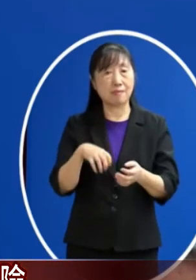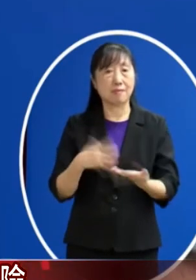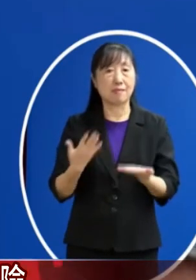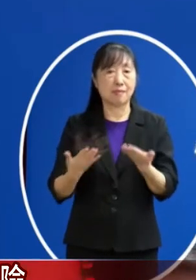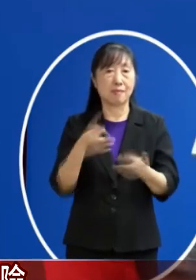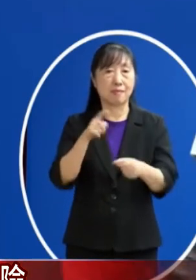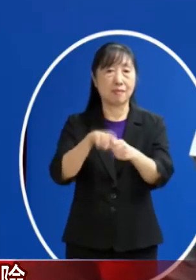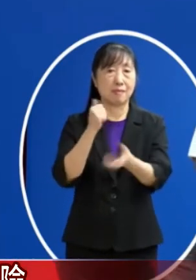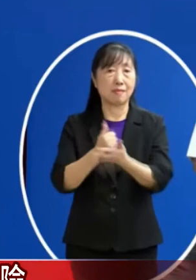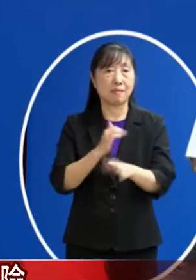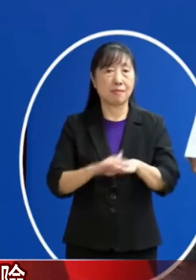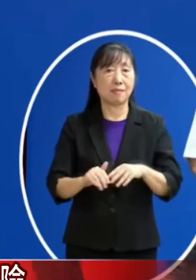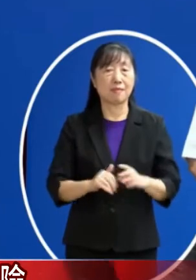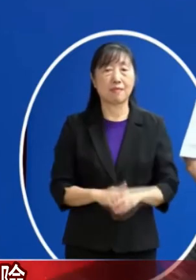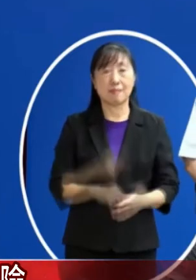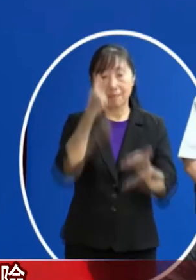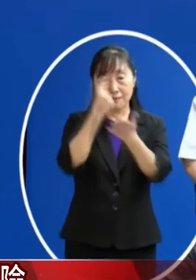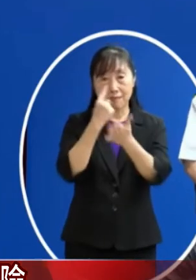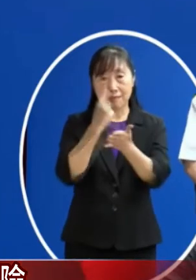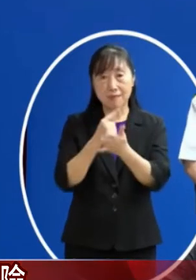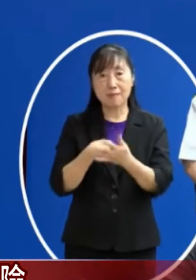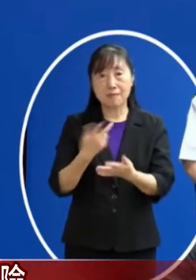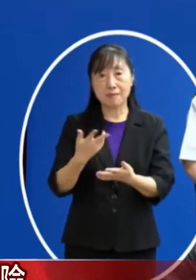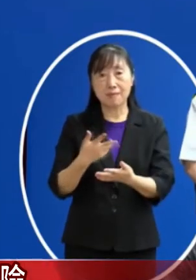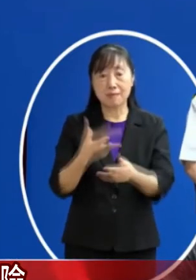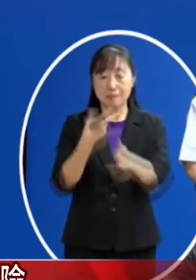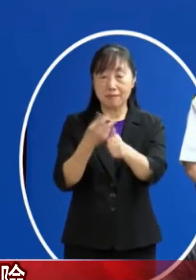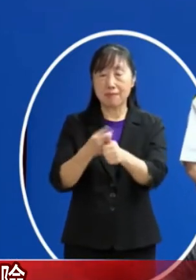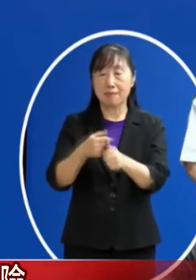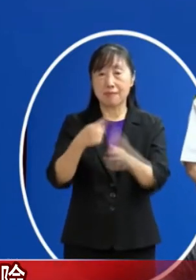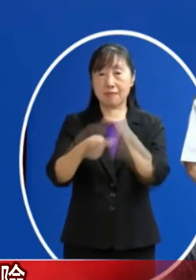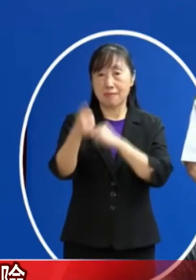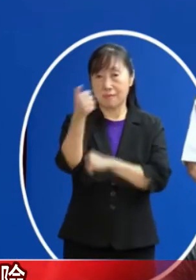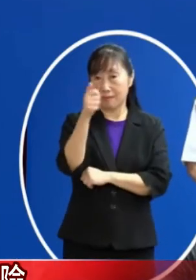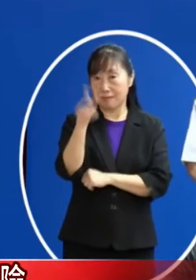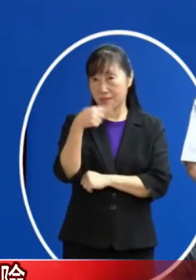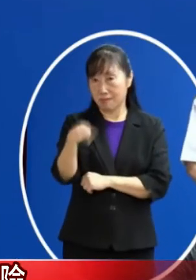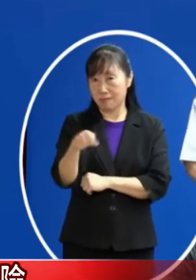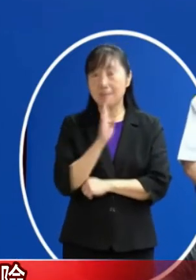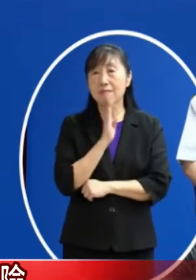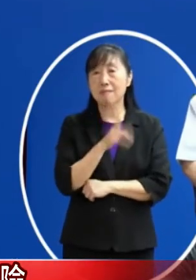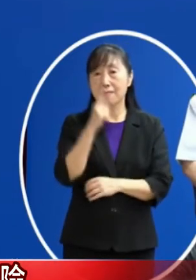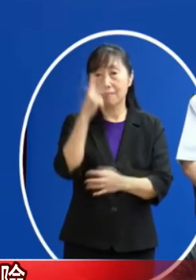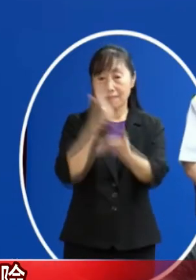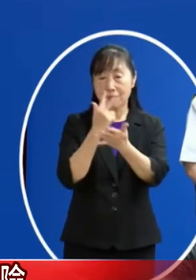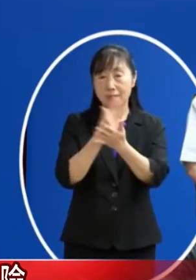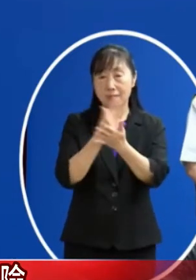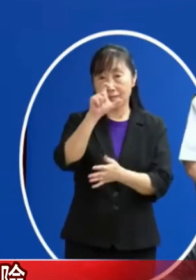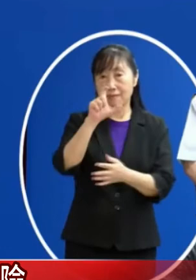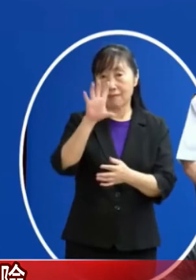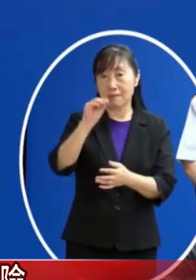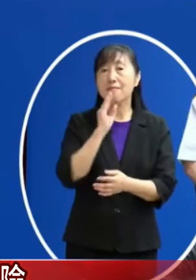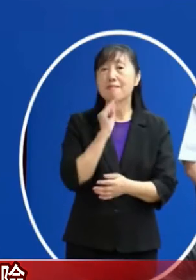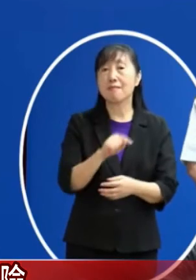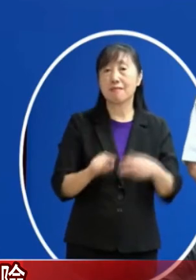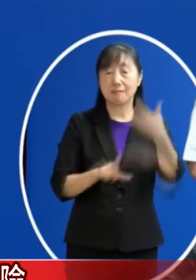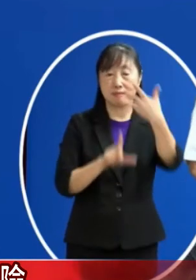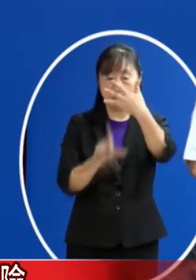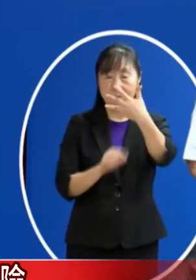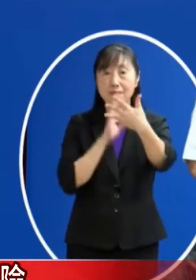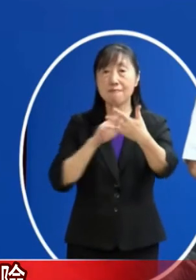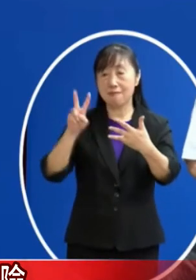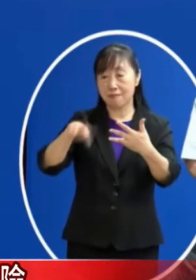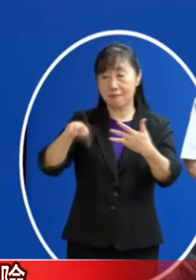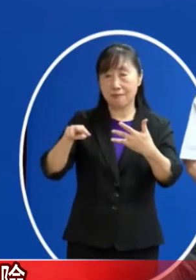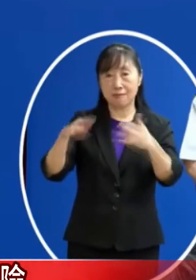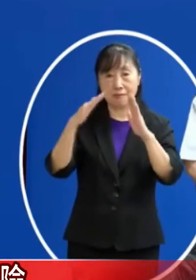那这个每天是50人次所以这边写每周60万是针对8月2000家的那个时